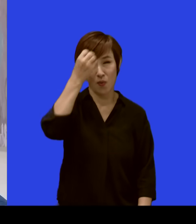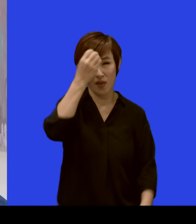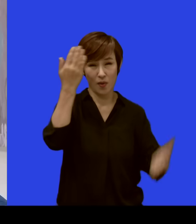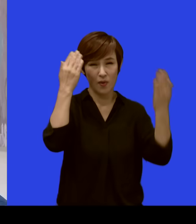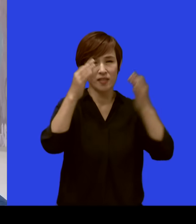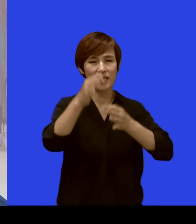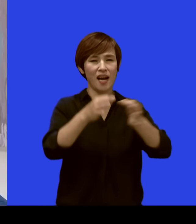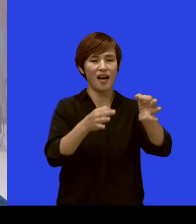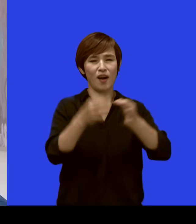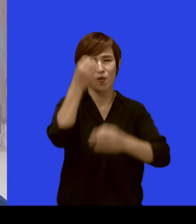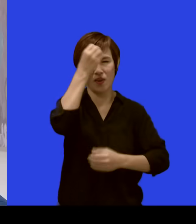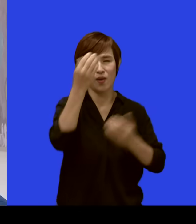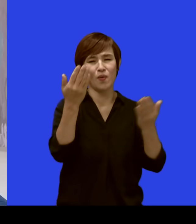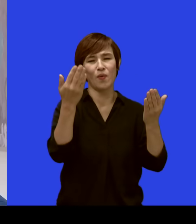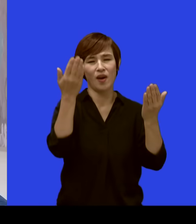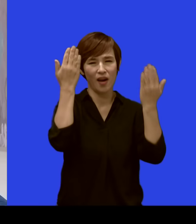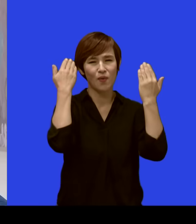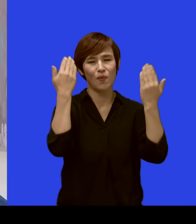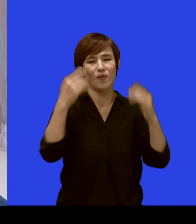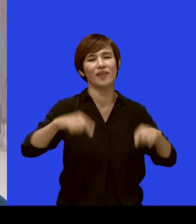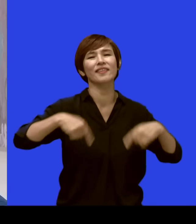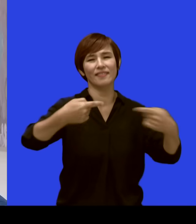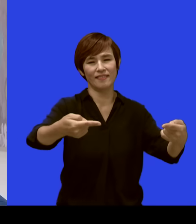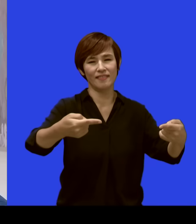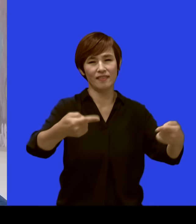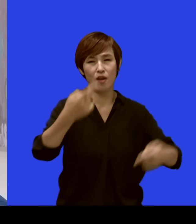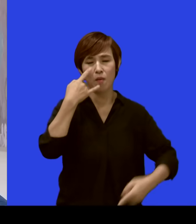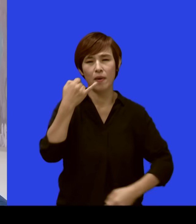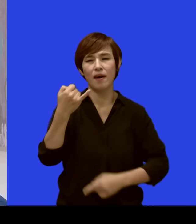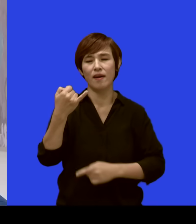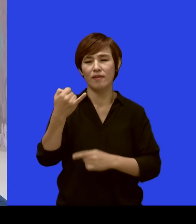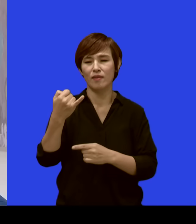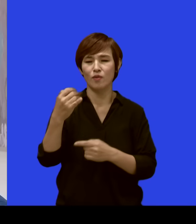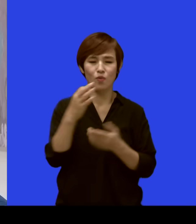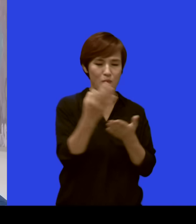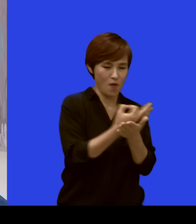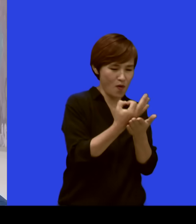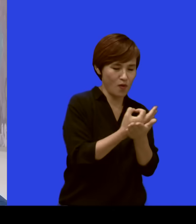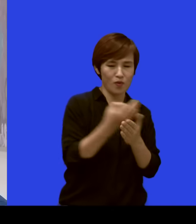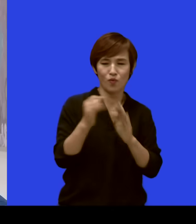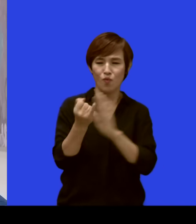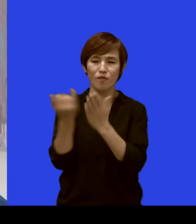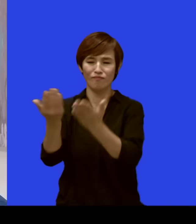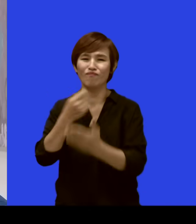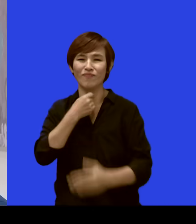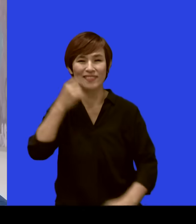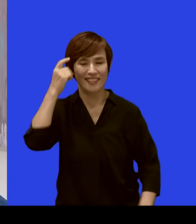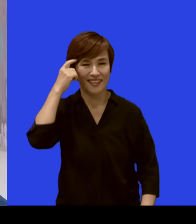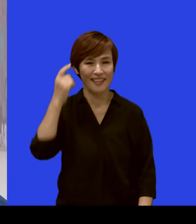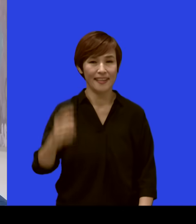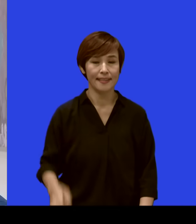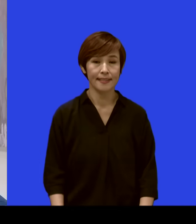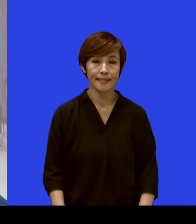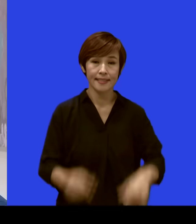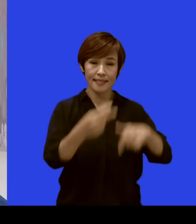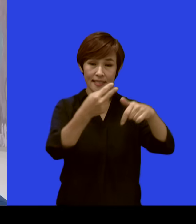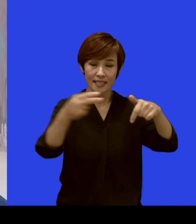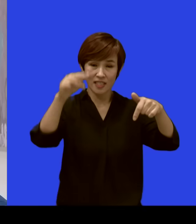가서 네. 빨리 어머니를 도와야겠다 생각을 했는데 네. 그때 마침 인천에 새로운 학교가 신설이